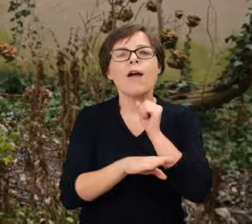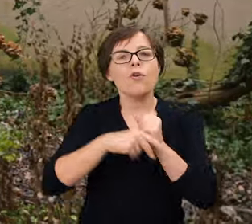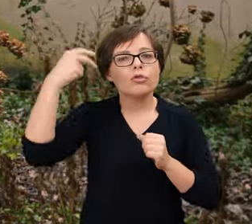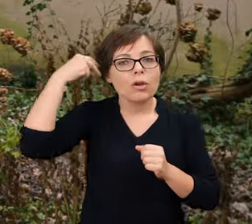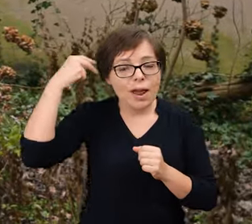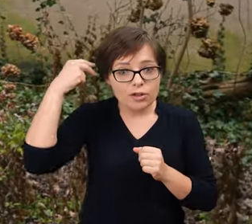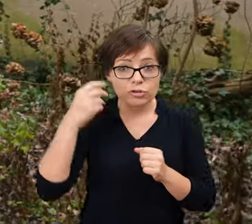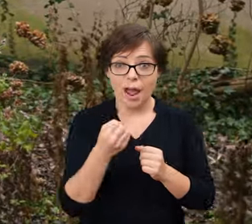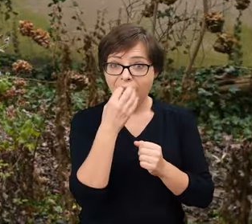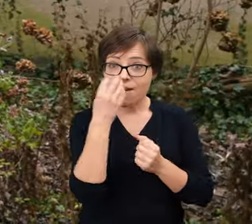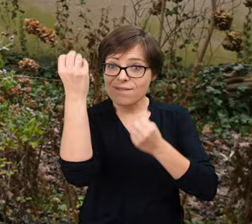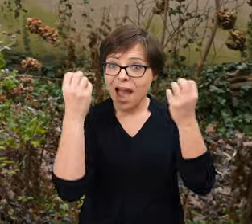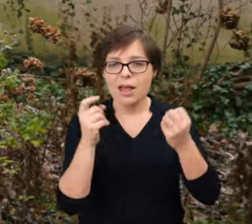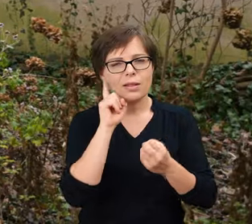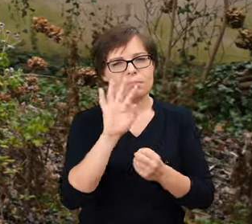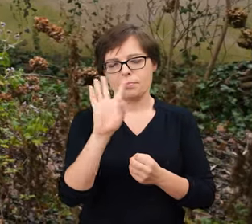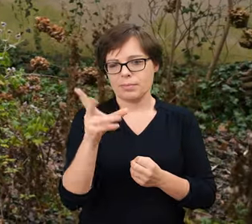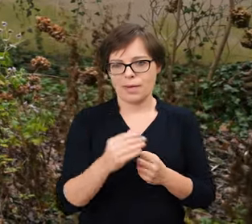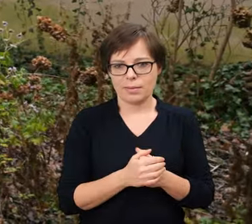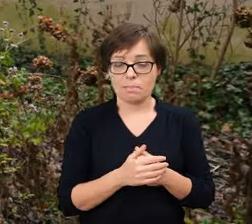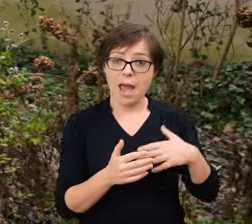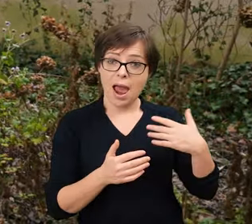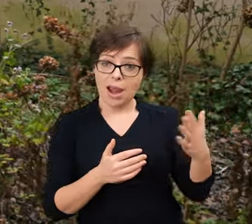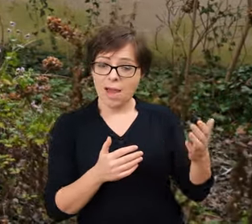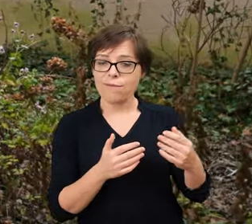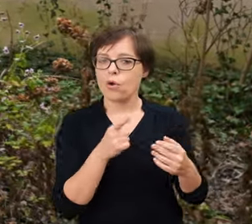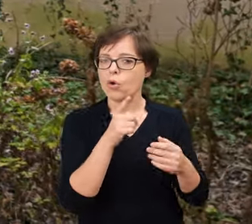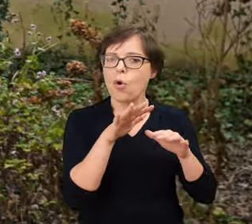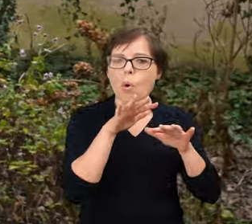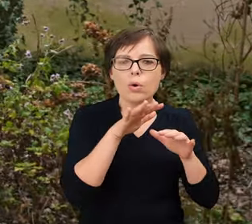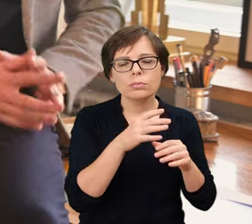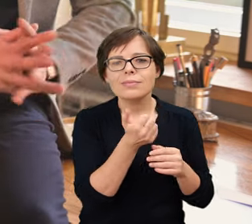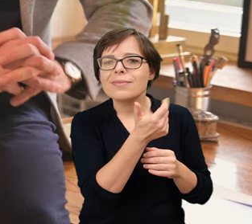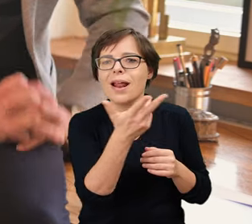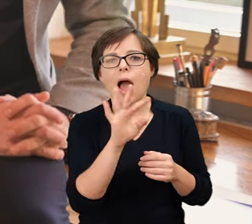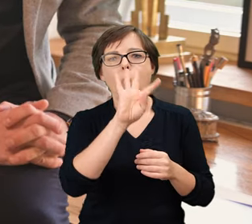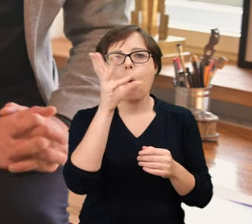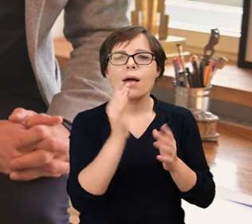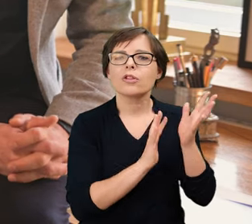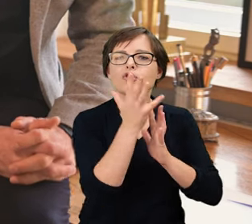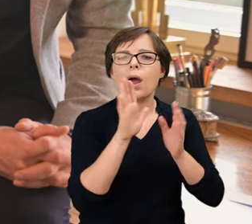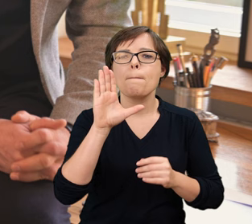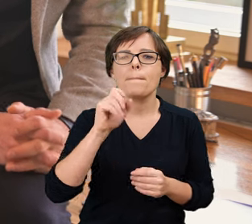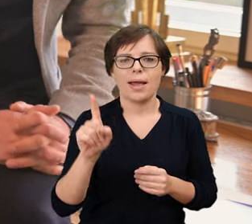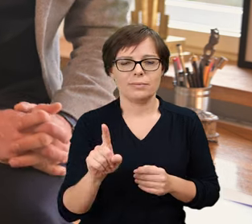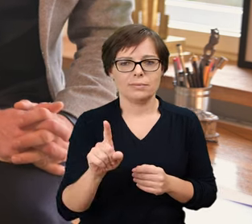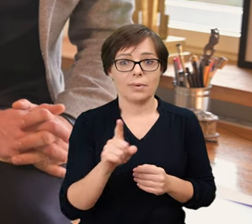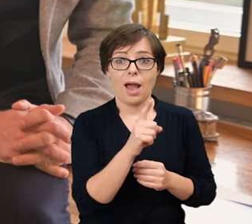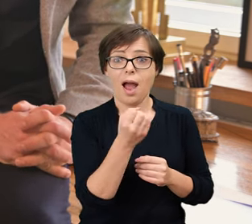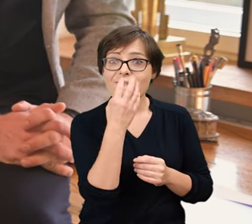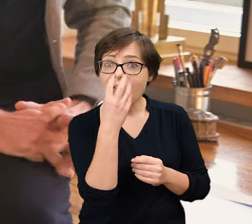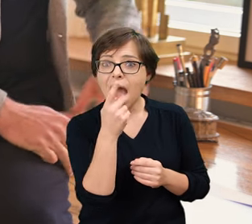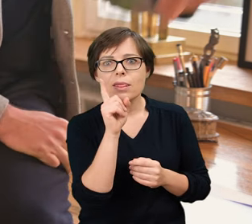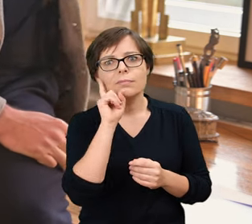super, a tam na lewo kilka dużych, ładnych bzów. Jak kwitną jest również